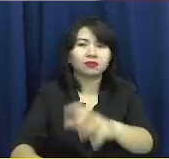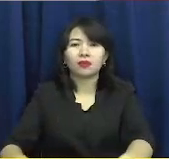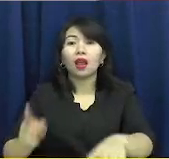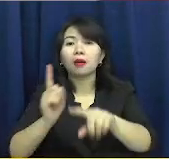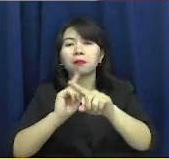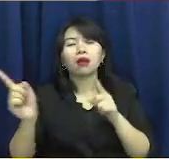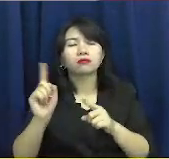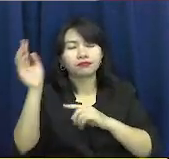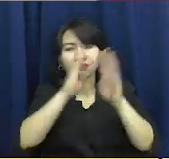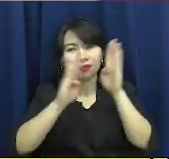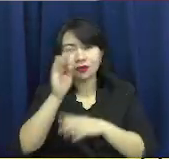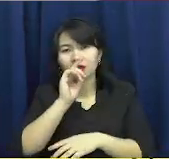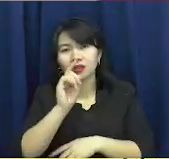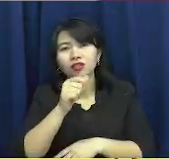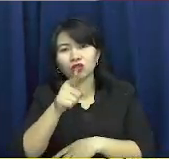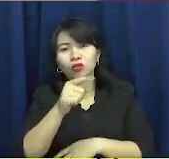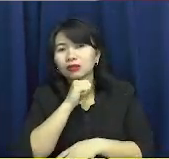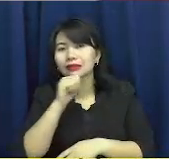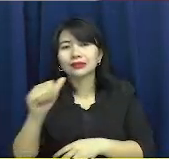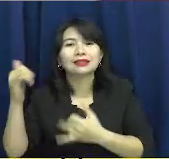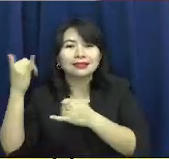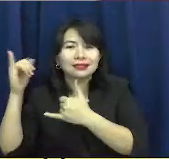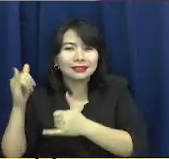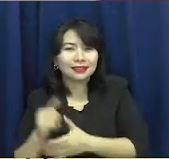ang problema, hindi ka naman pinalaro.